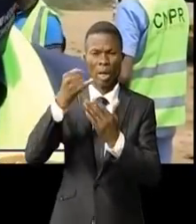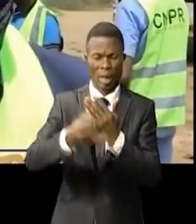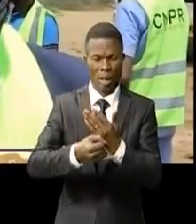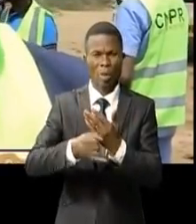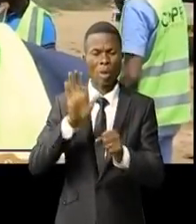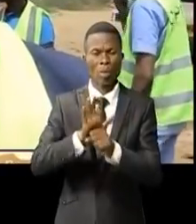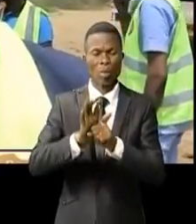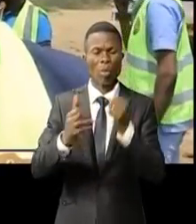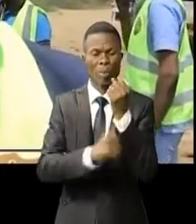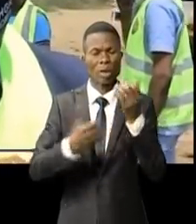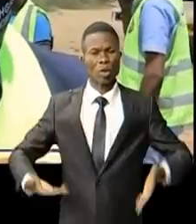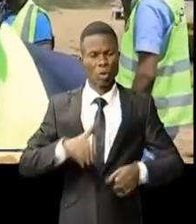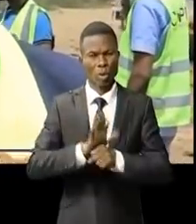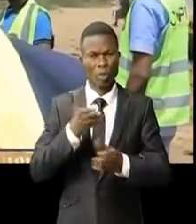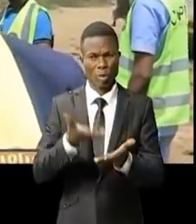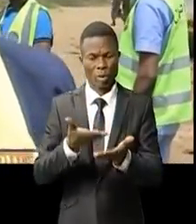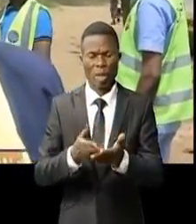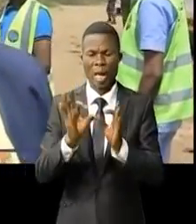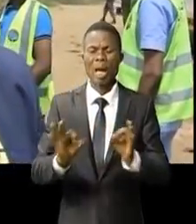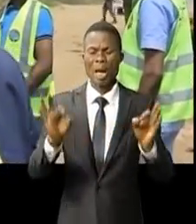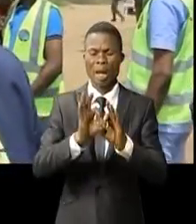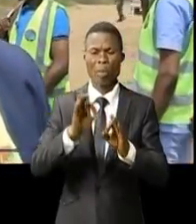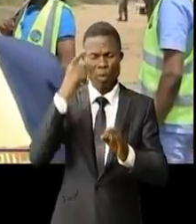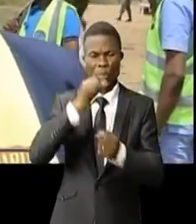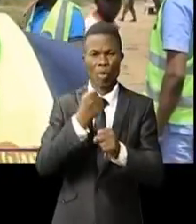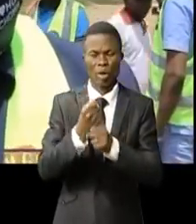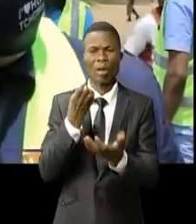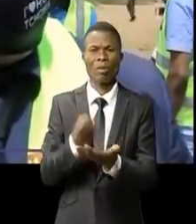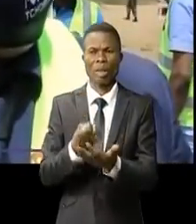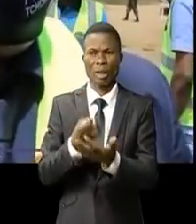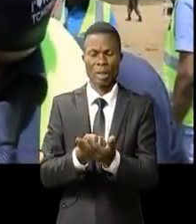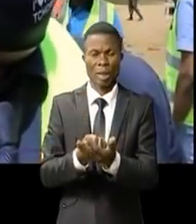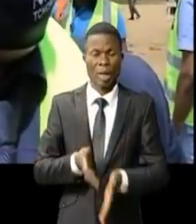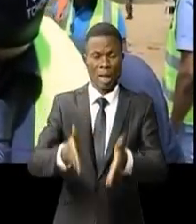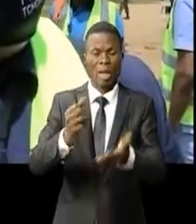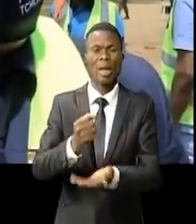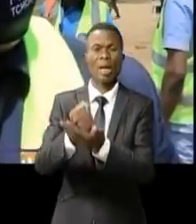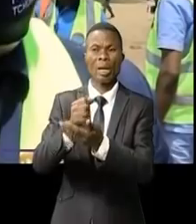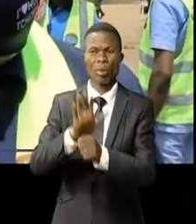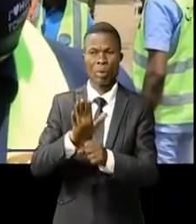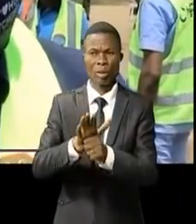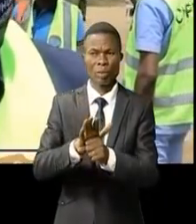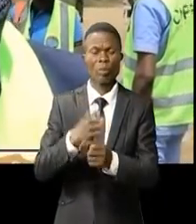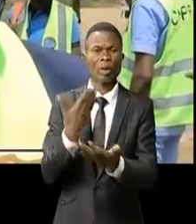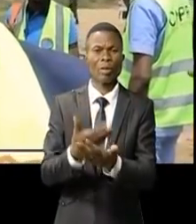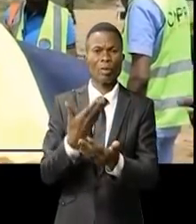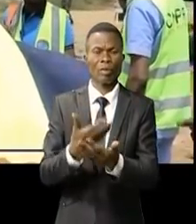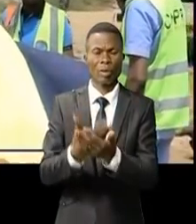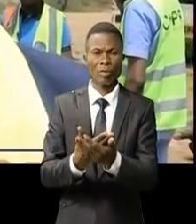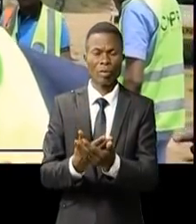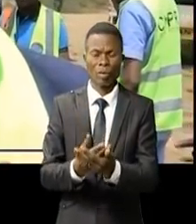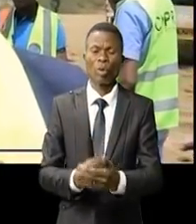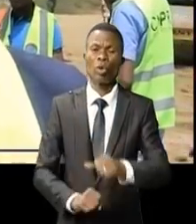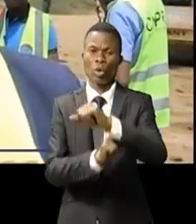par les usagers de cette route, vu son importance économique. Cette réhabilitation va permettre à ce qu'il y ait une rapidité d'intervention sur